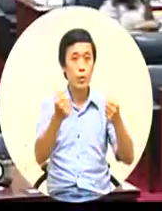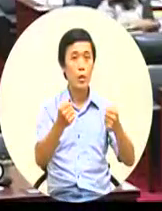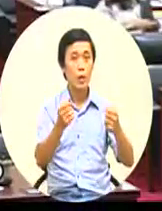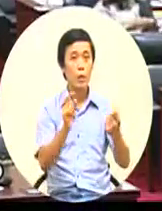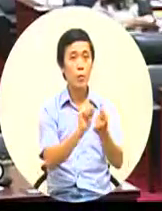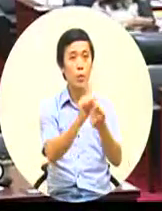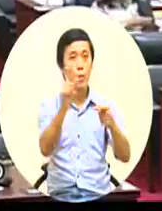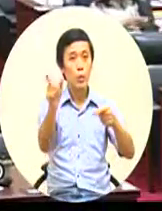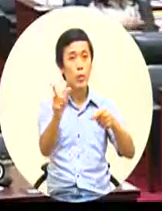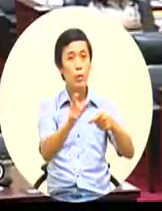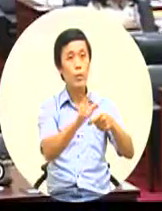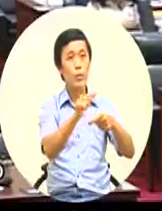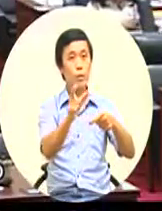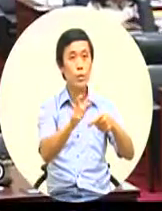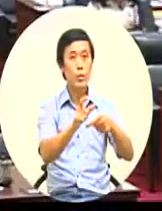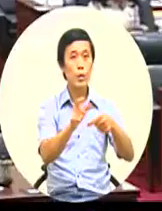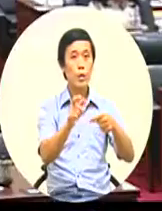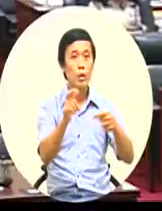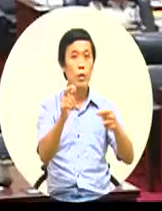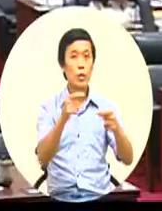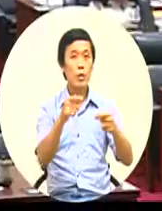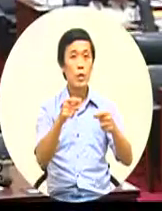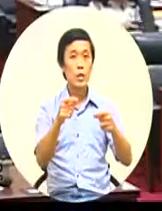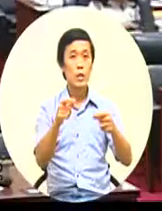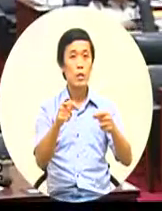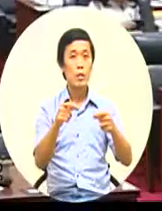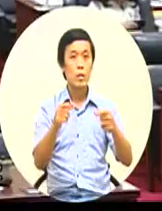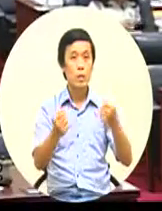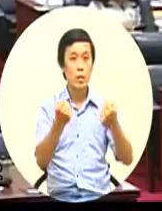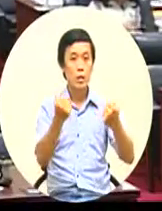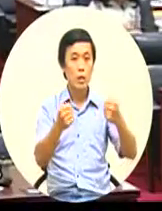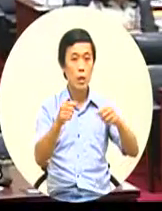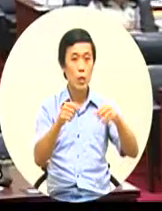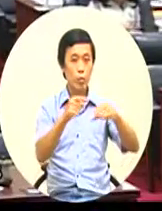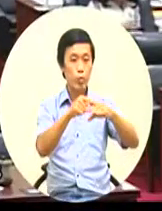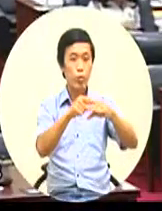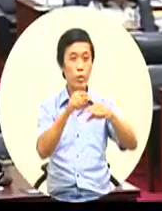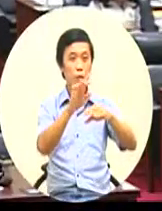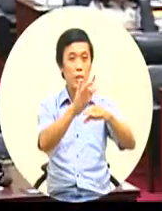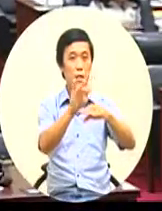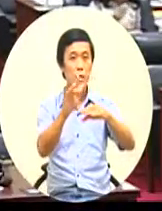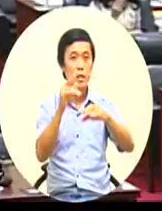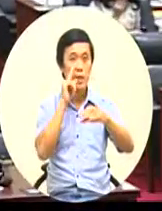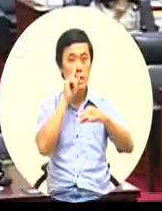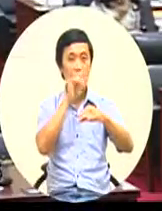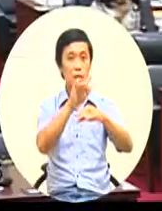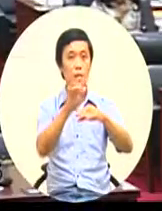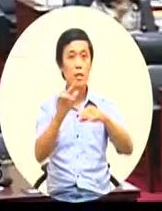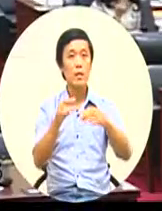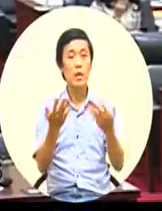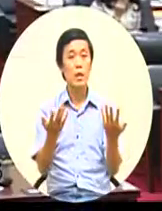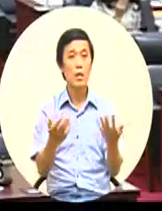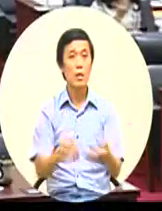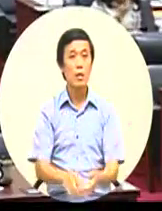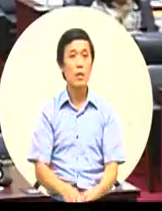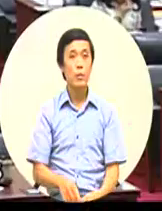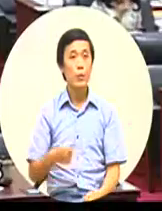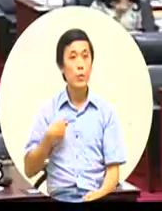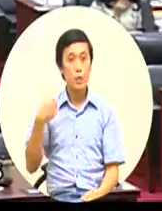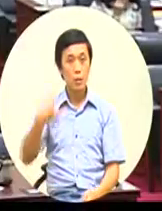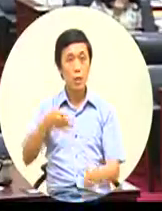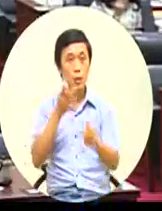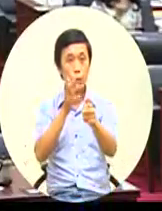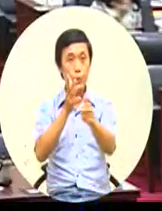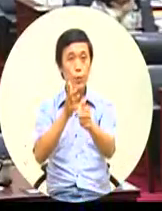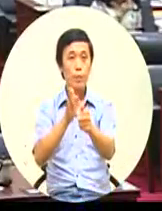压啊，去予树啊扫啦，规只车迷迷毛毛啦，来你请坐。来，我请教一下，